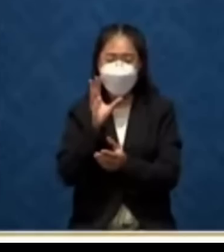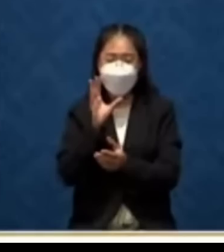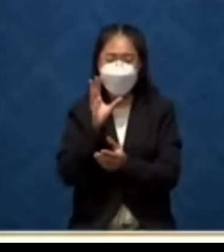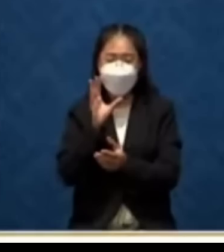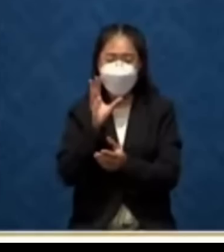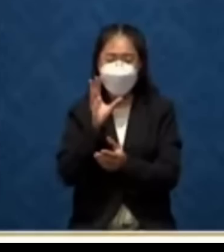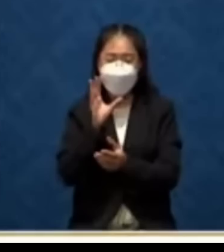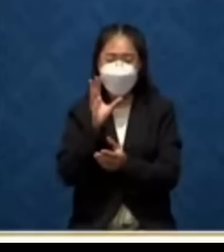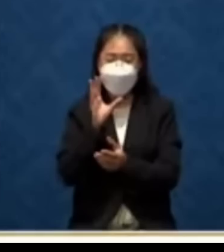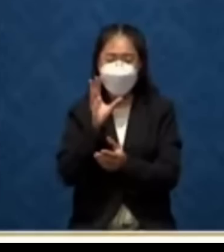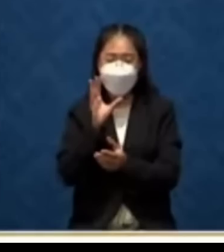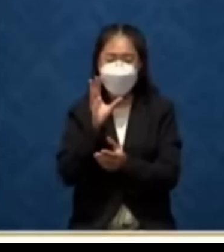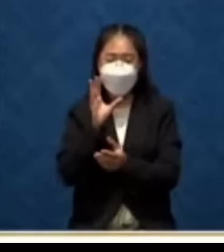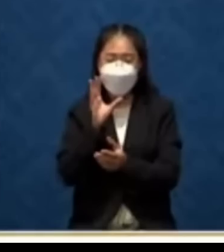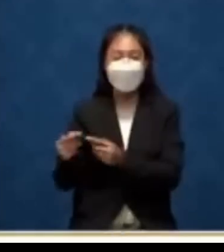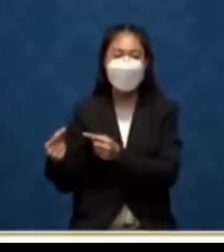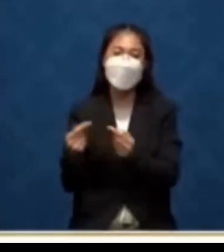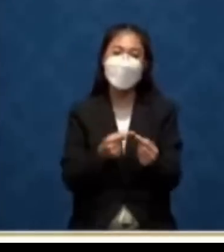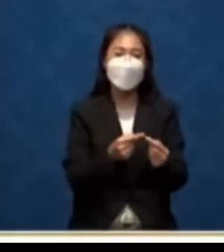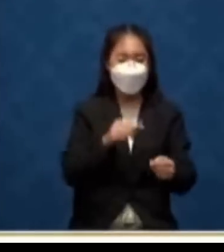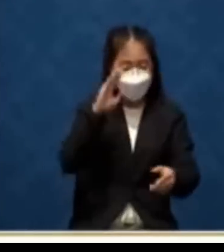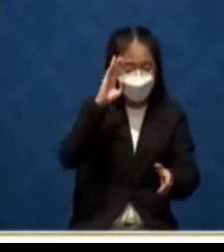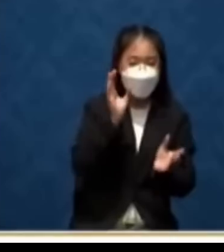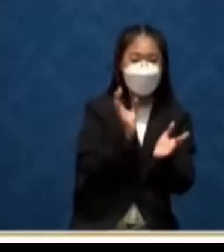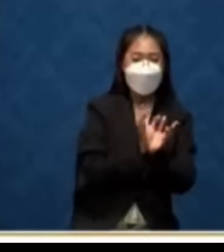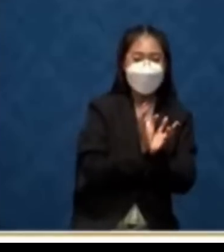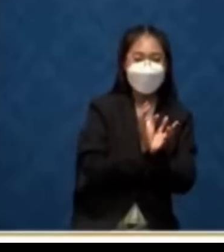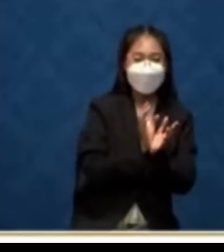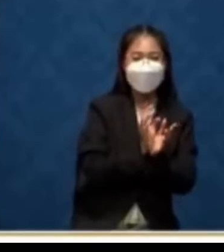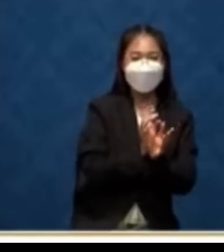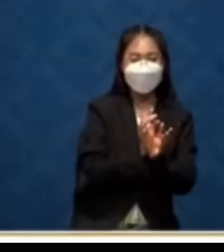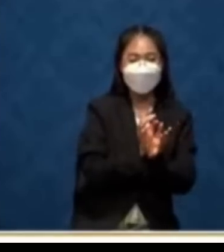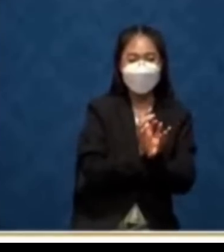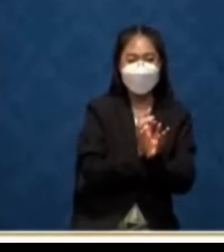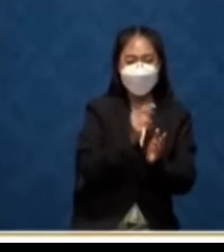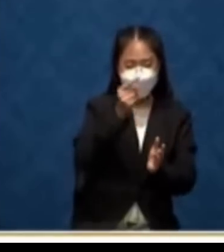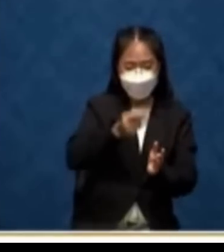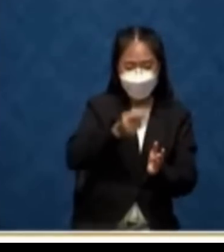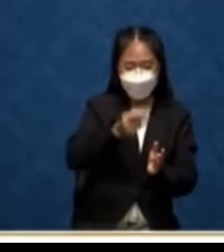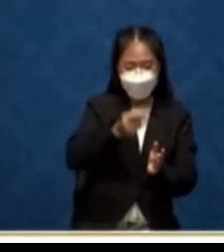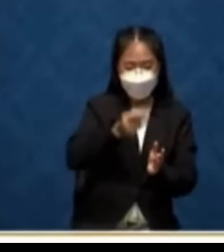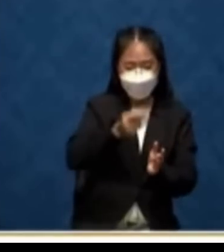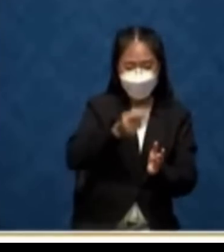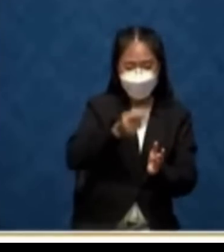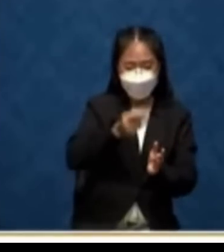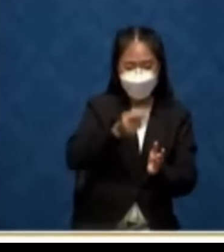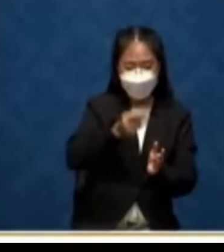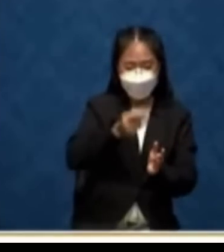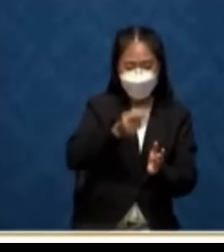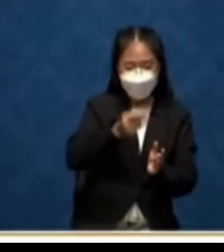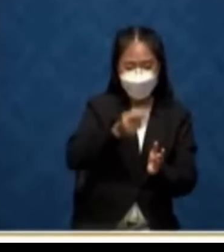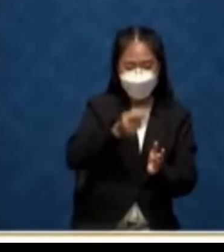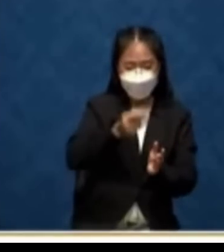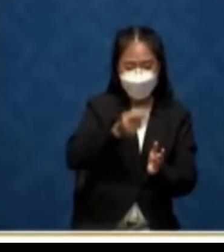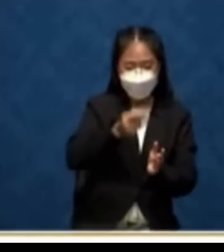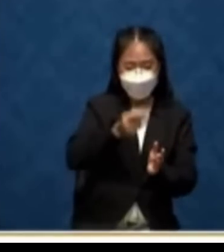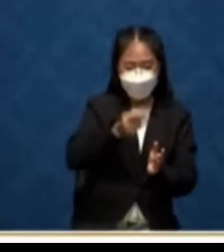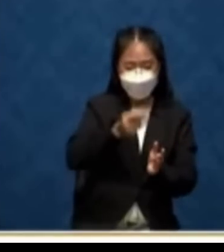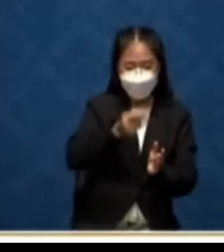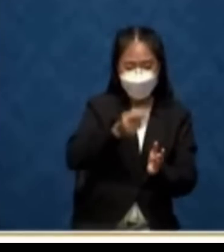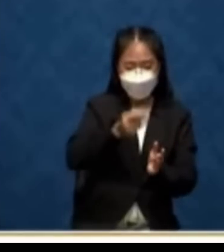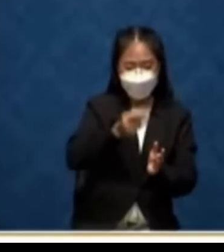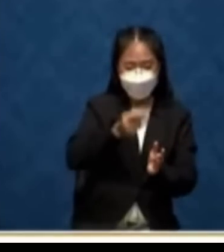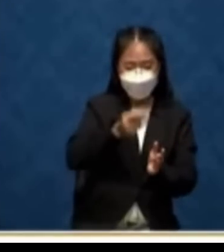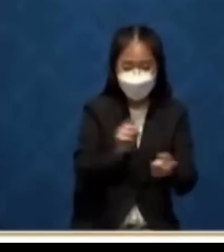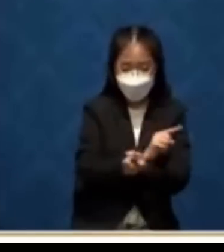านควรจะเป็นหัวเลี้ยวหัวแรงนำพี่น้องตำรวจเร่งรัดคดีนี้เพื่อให้สังคมตำรวจให้สังคมได้เ